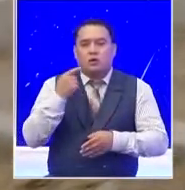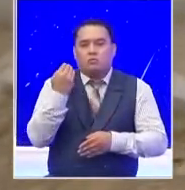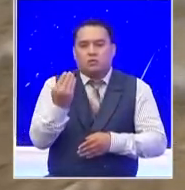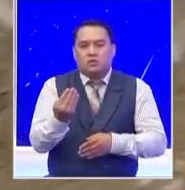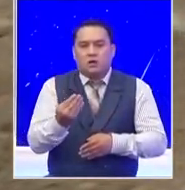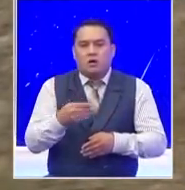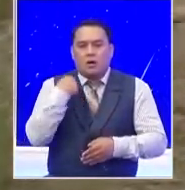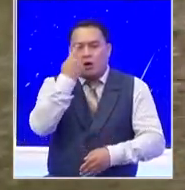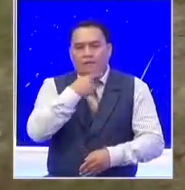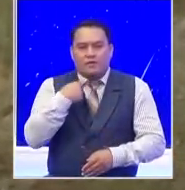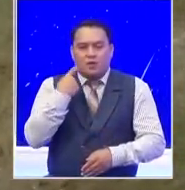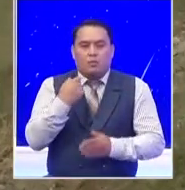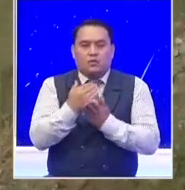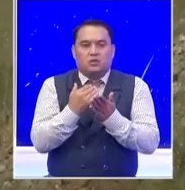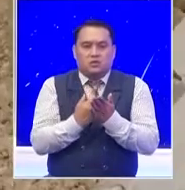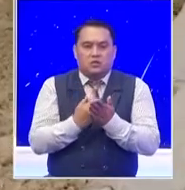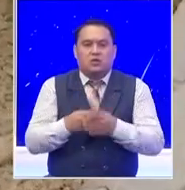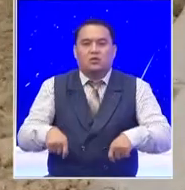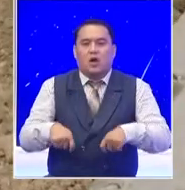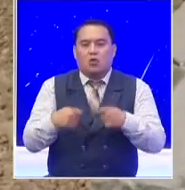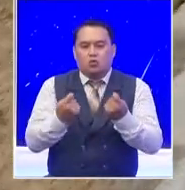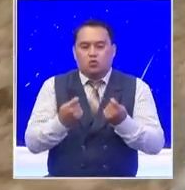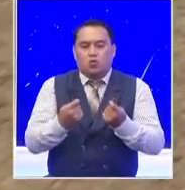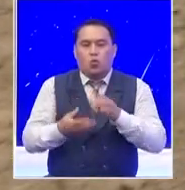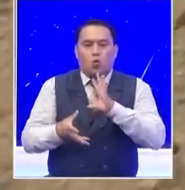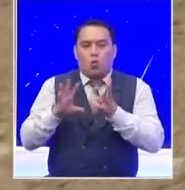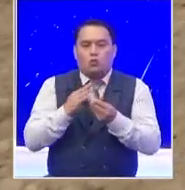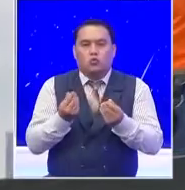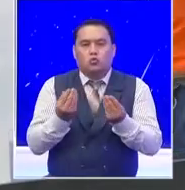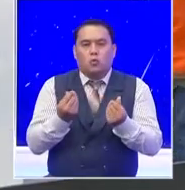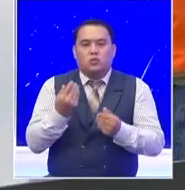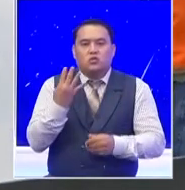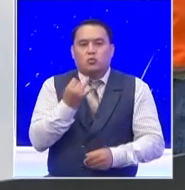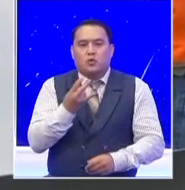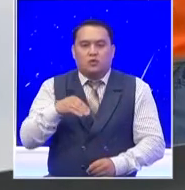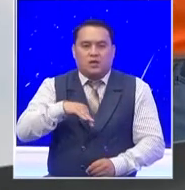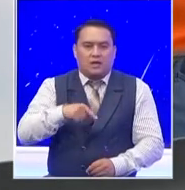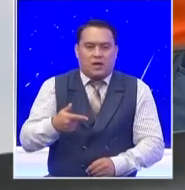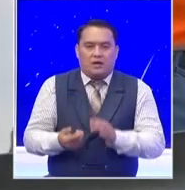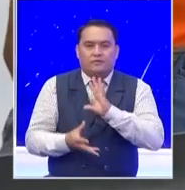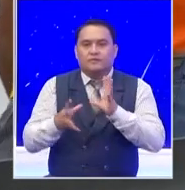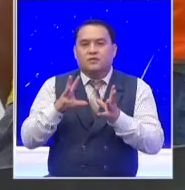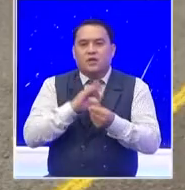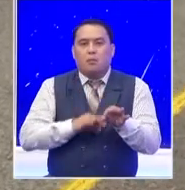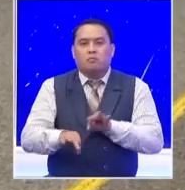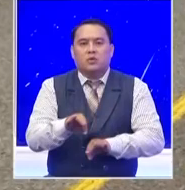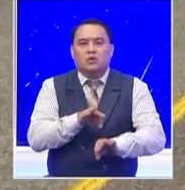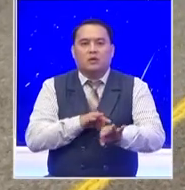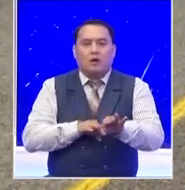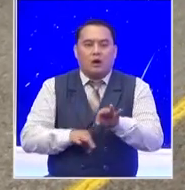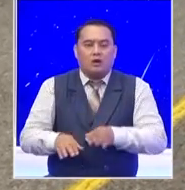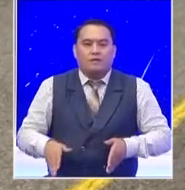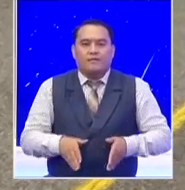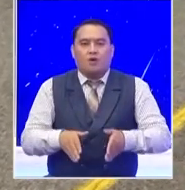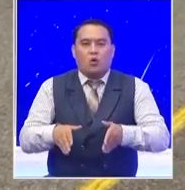160 должностных лиц составлены административные протокола на общую сумму более 4 миллионов тенге. В целом, в рамках проекта «Сапалы жолы